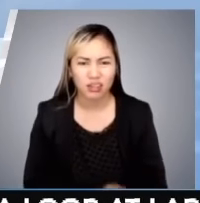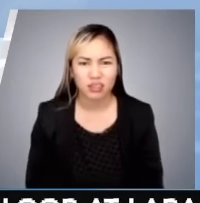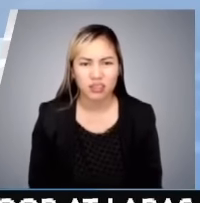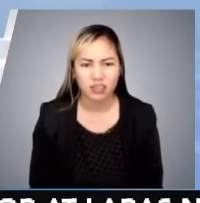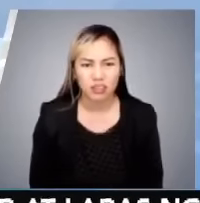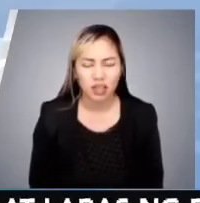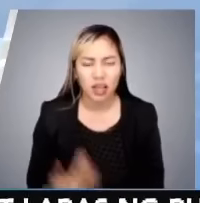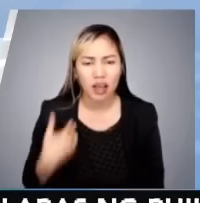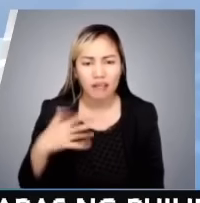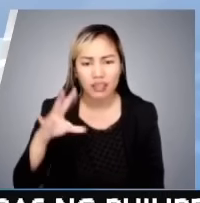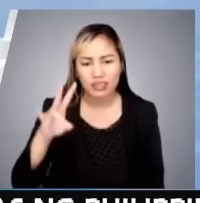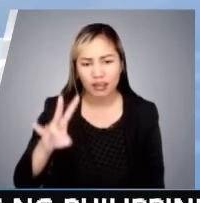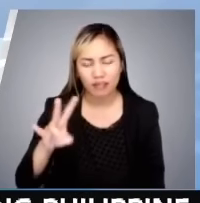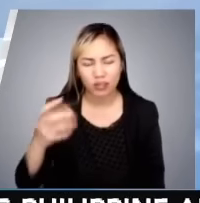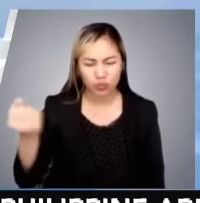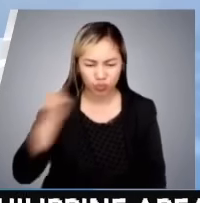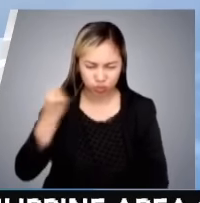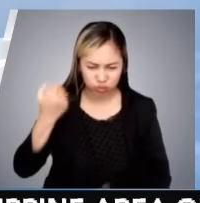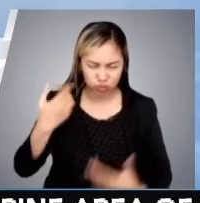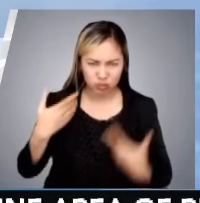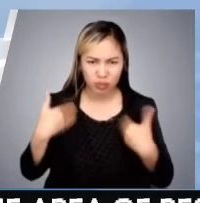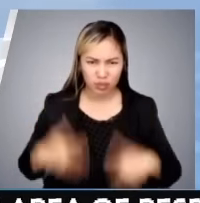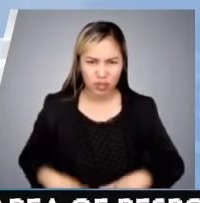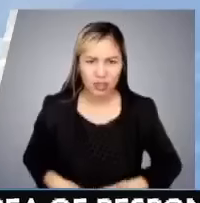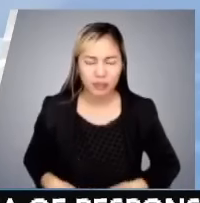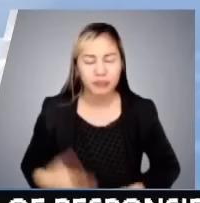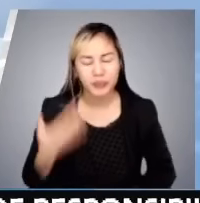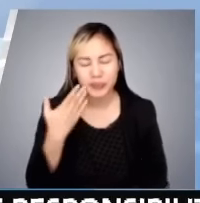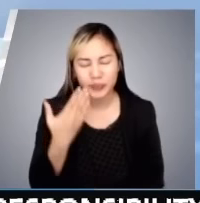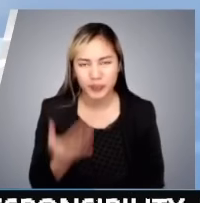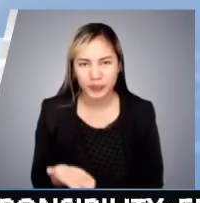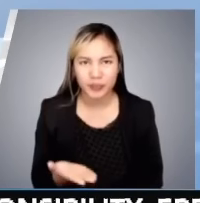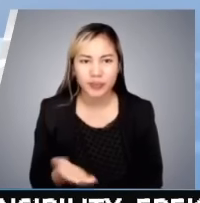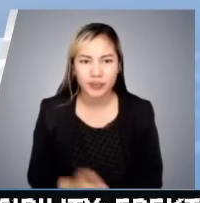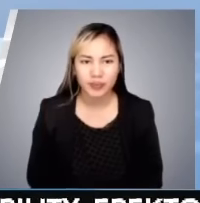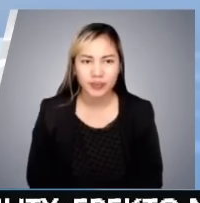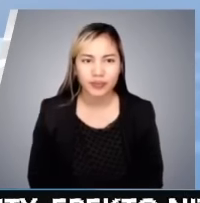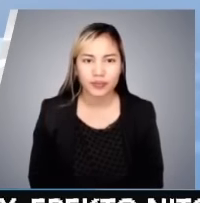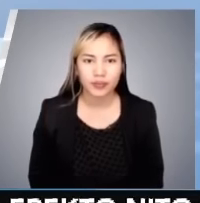saksak ang biktima na idineklarang dead on arrival sa